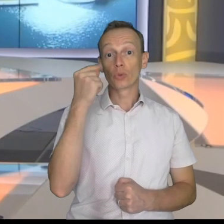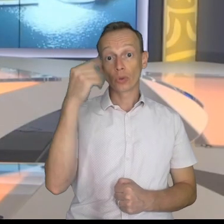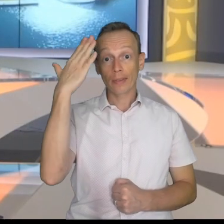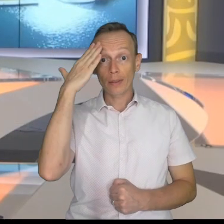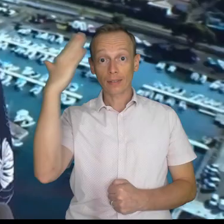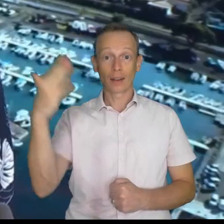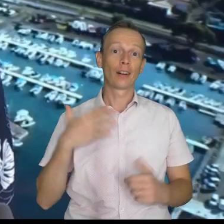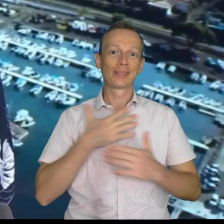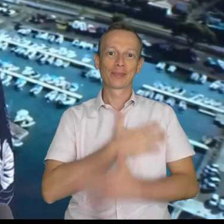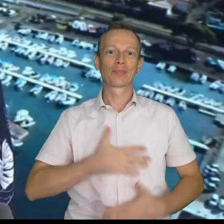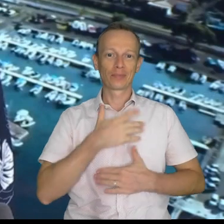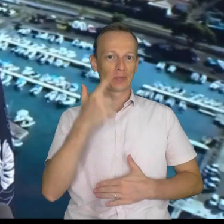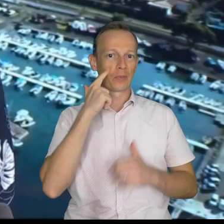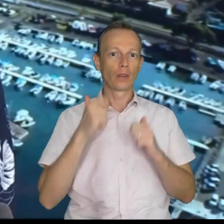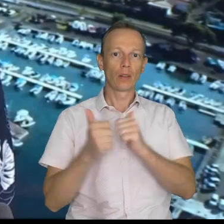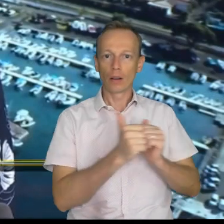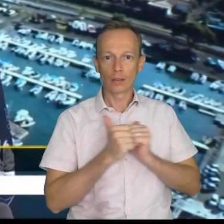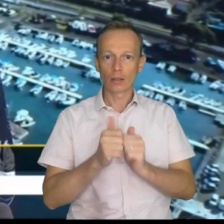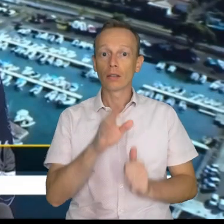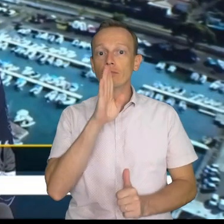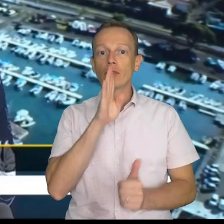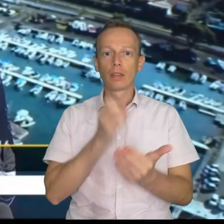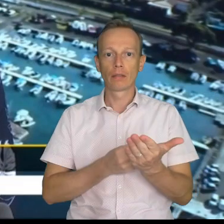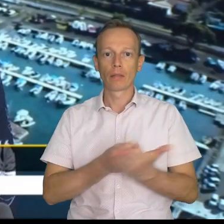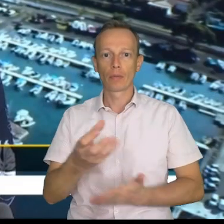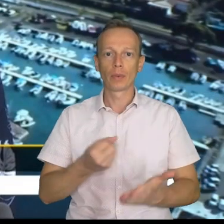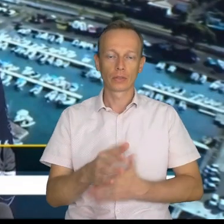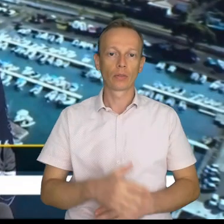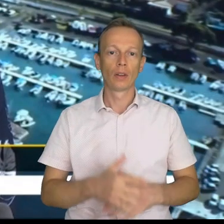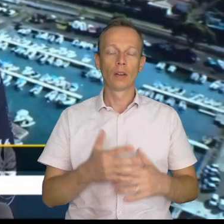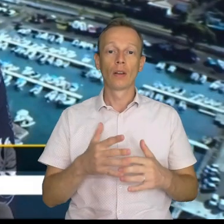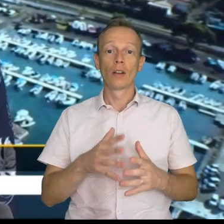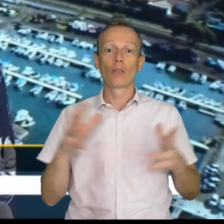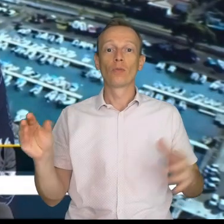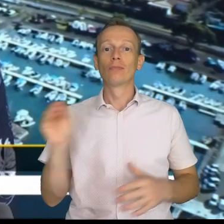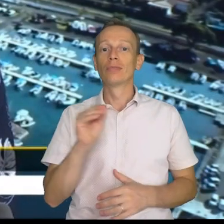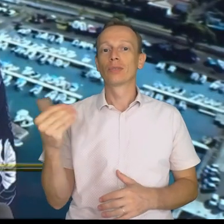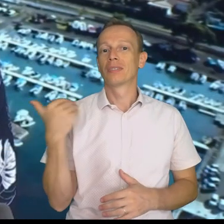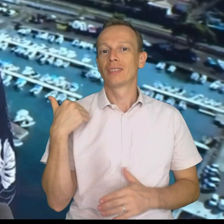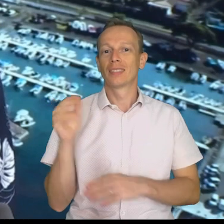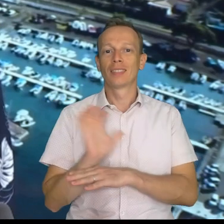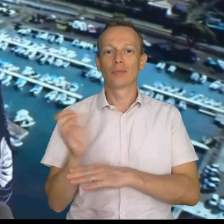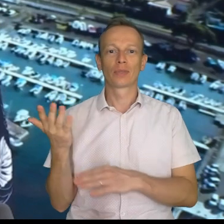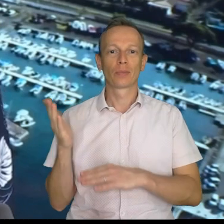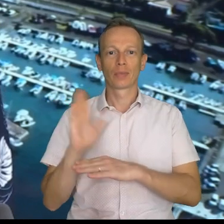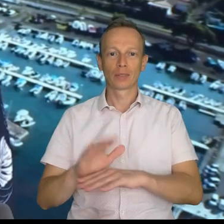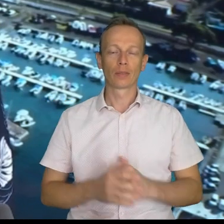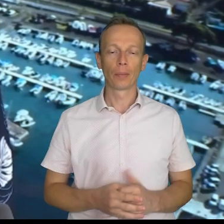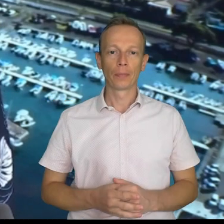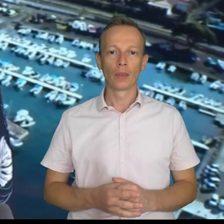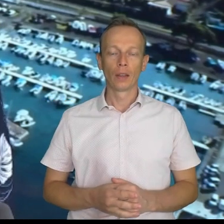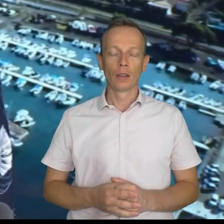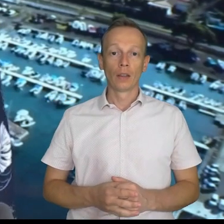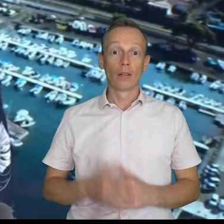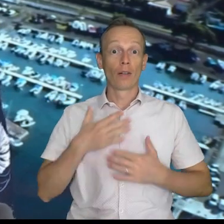Madame, Monsieur, Yaorana, je suis ravie de vous retrouver dans votre journal de ce midi. Un gros bisou à nos charmantes animatrices